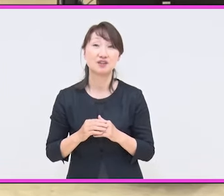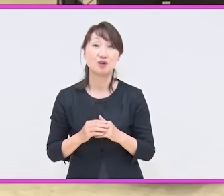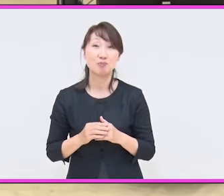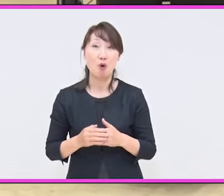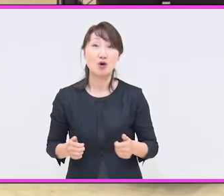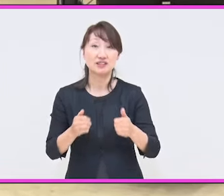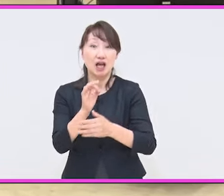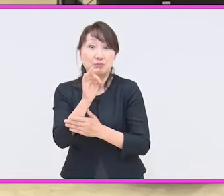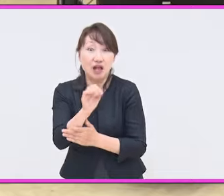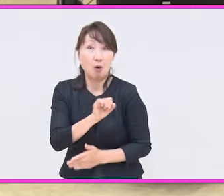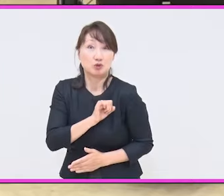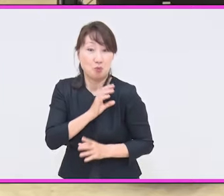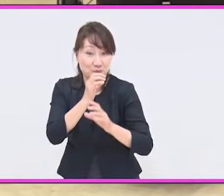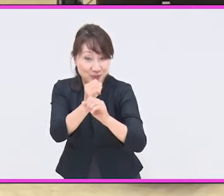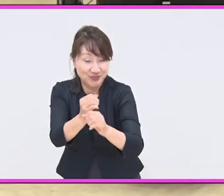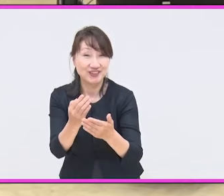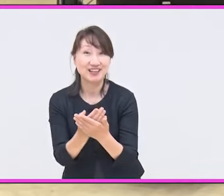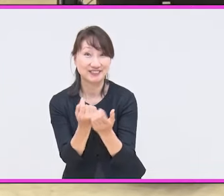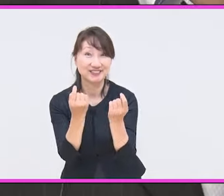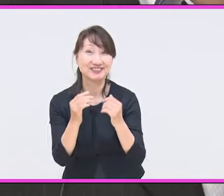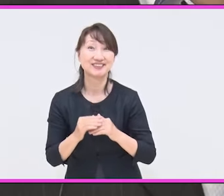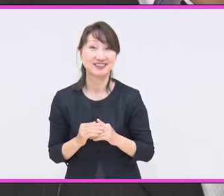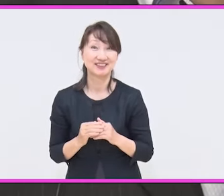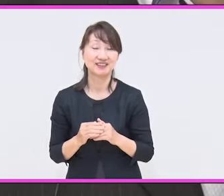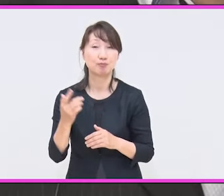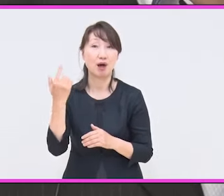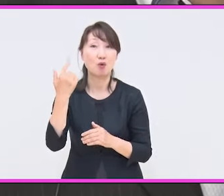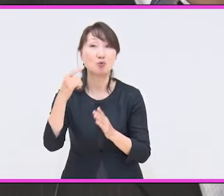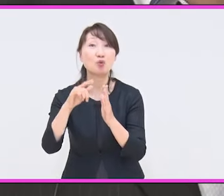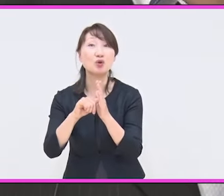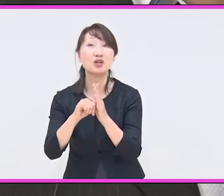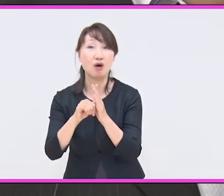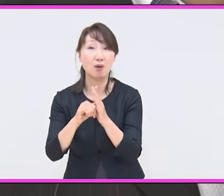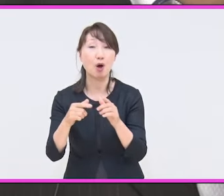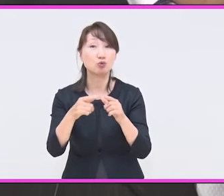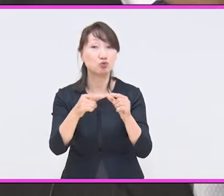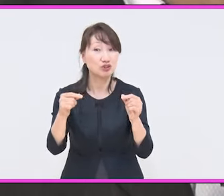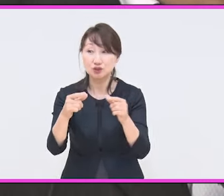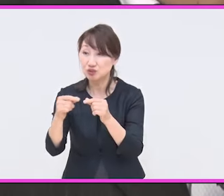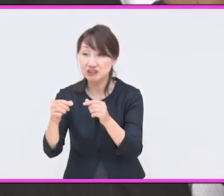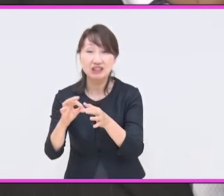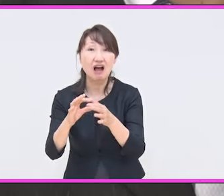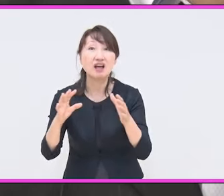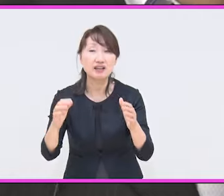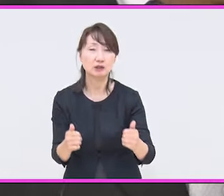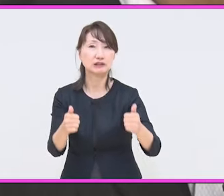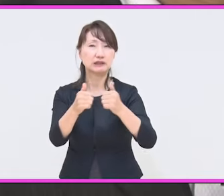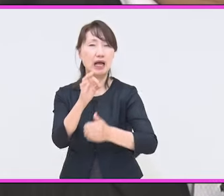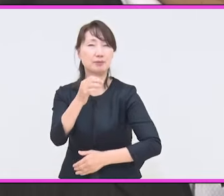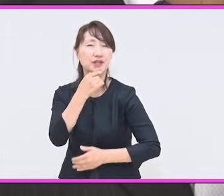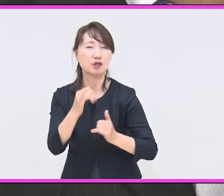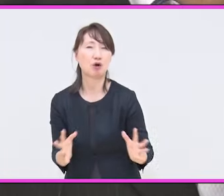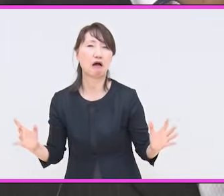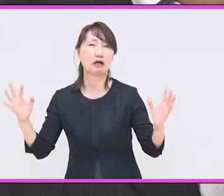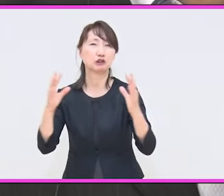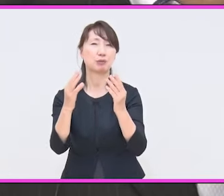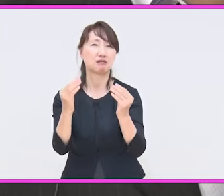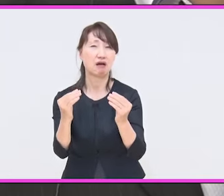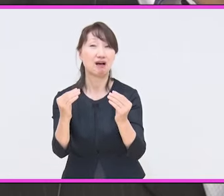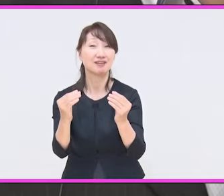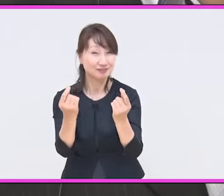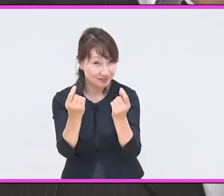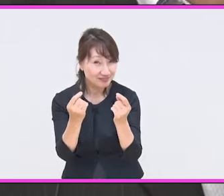もう面白さ分かるから。だからそれこそロンドンの時とかもう国とか関係なく試合を見たいっていう人が集まったっていうことだ